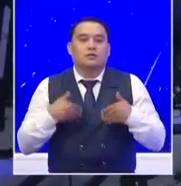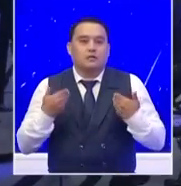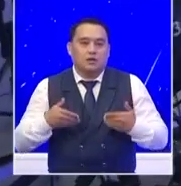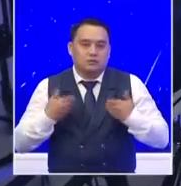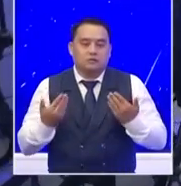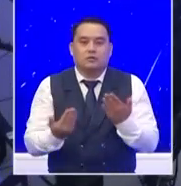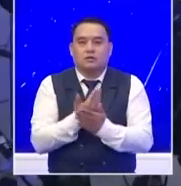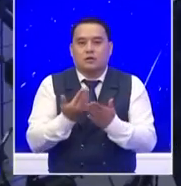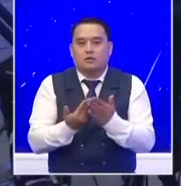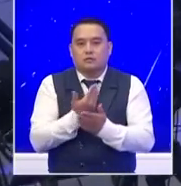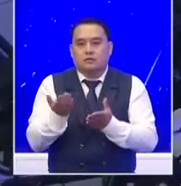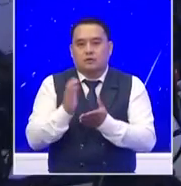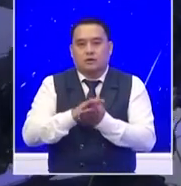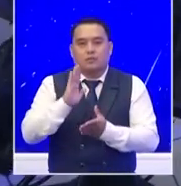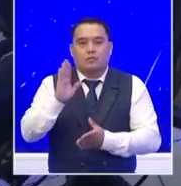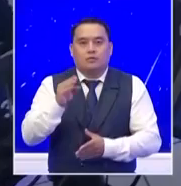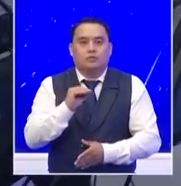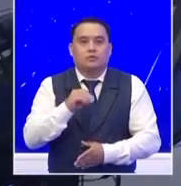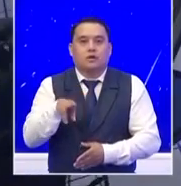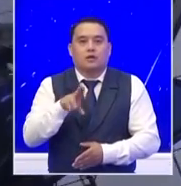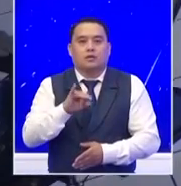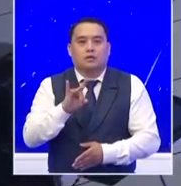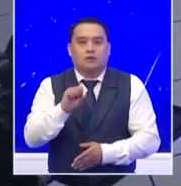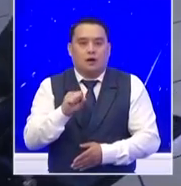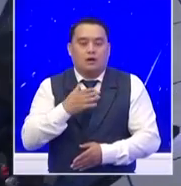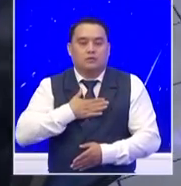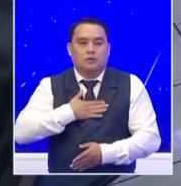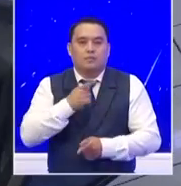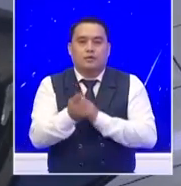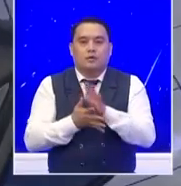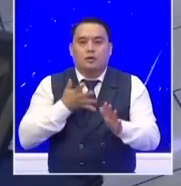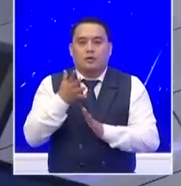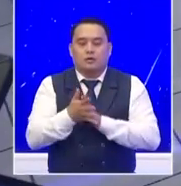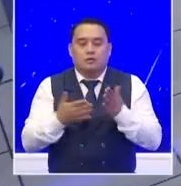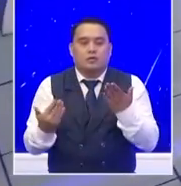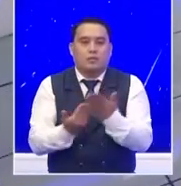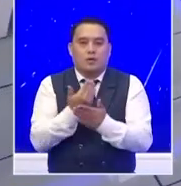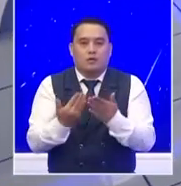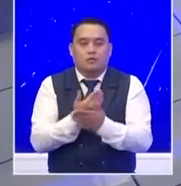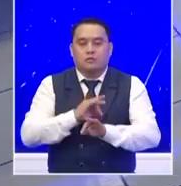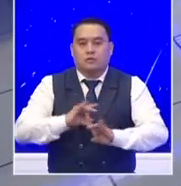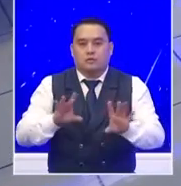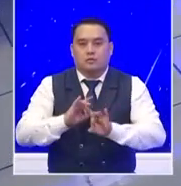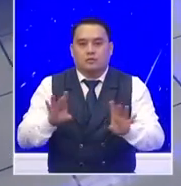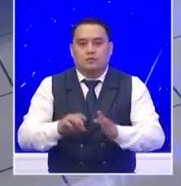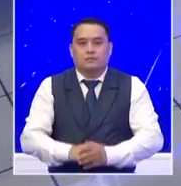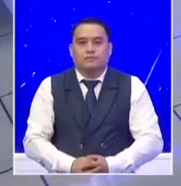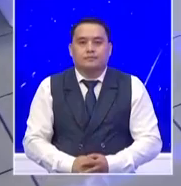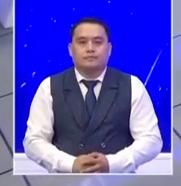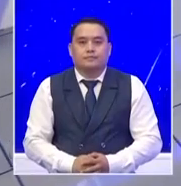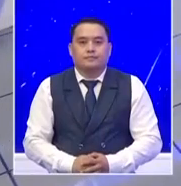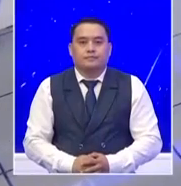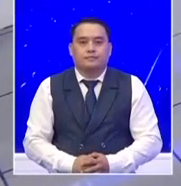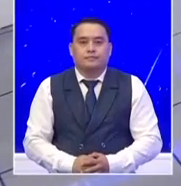Шарық жетсу арнасының тікелей эфирінде жаңалықтар студияда Жадыра Серікқызы, Сурдо Дармада Марат Жұмабек. Бүгін көретіндеріңіз.